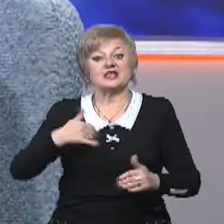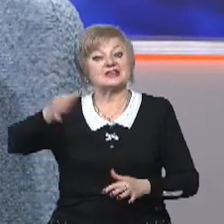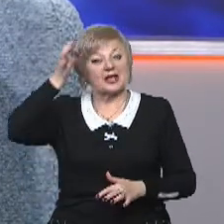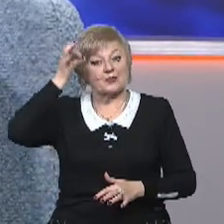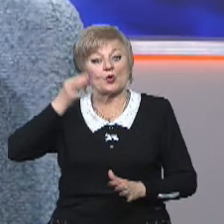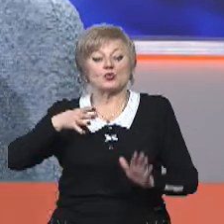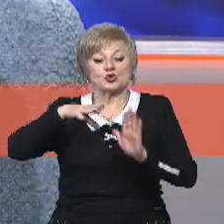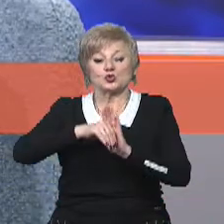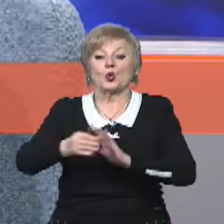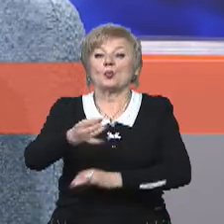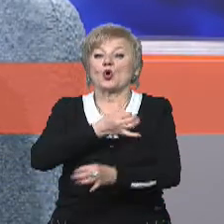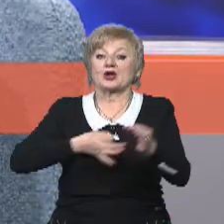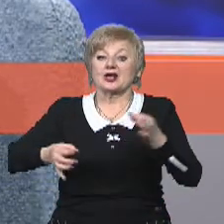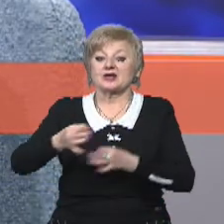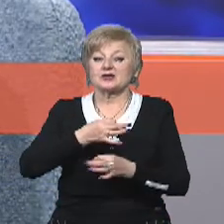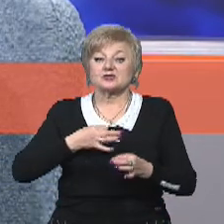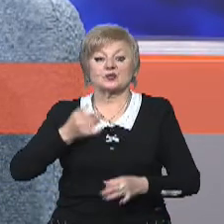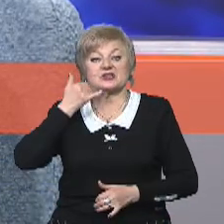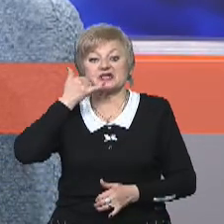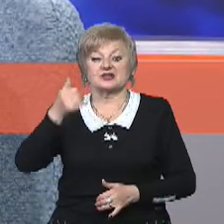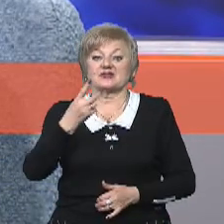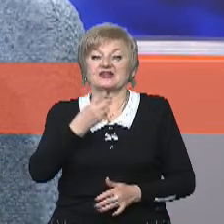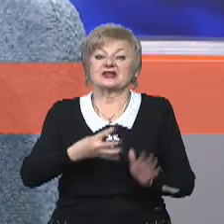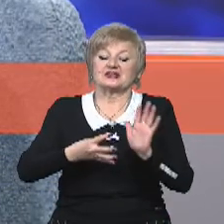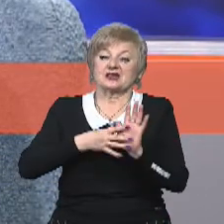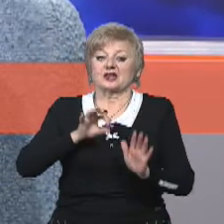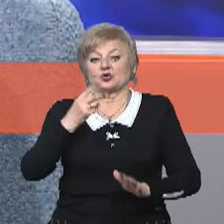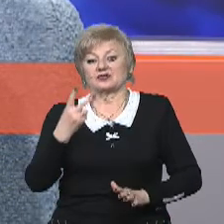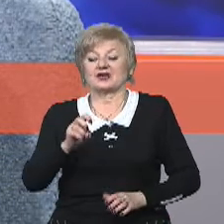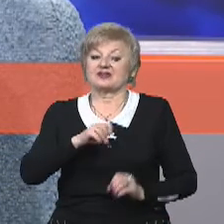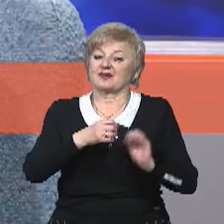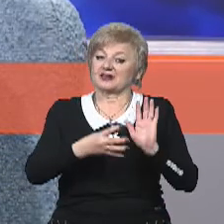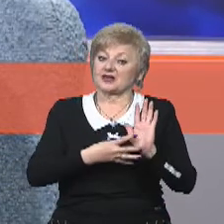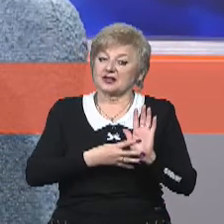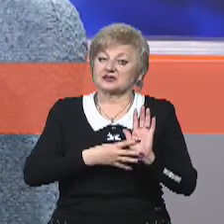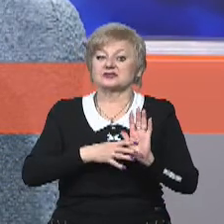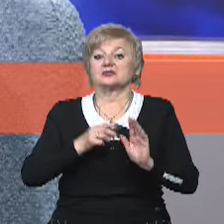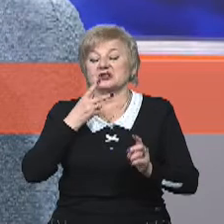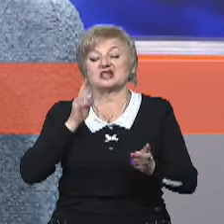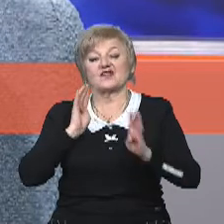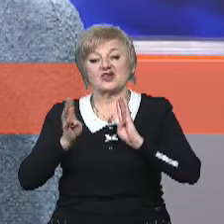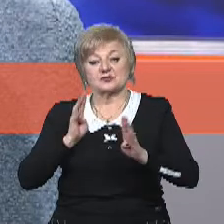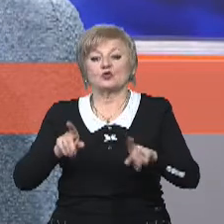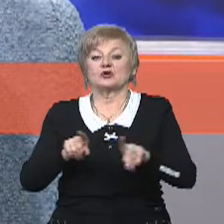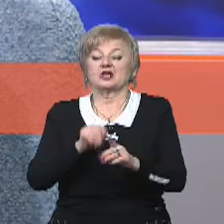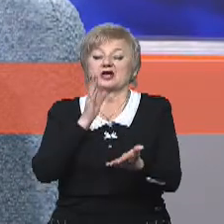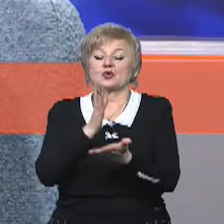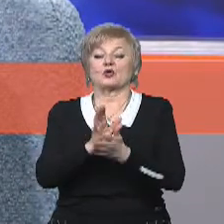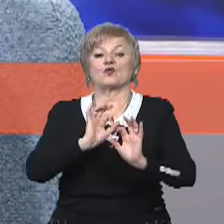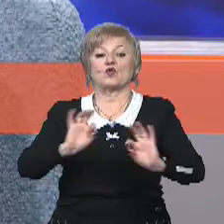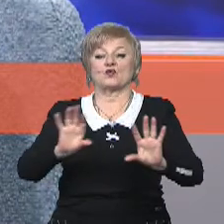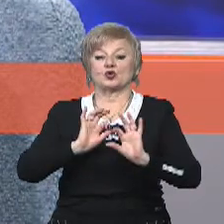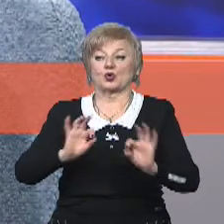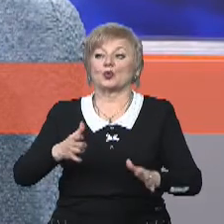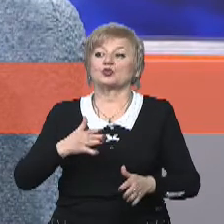що долучитися до нашої розмови ви можете за телефоном 239-02-19, у коментарях в Фейсбуці, а також дивитися пряму трансляцію